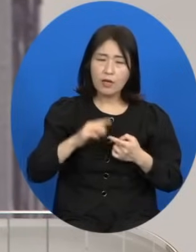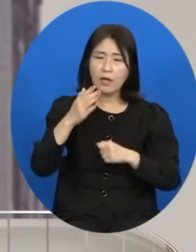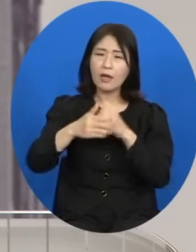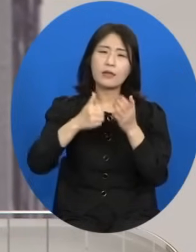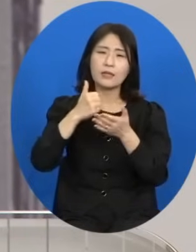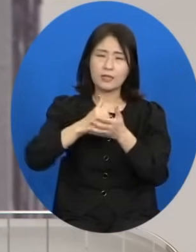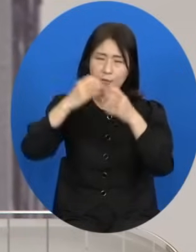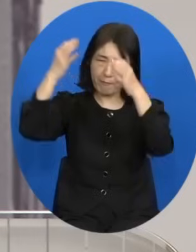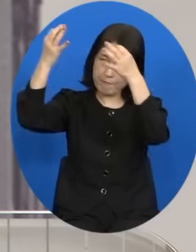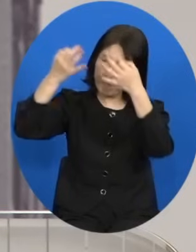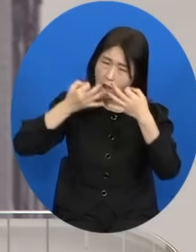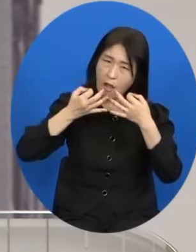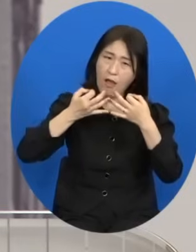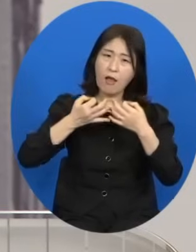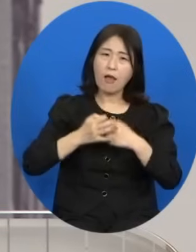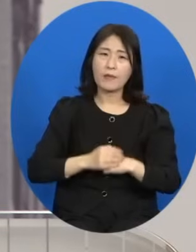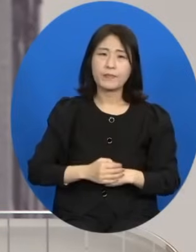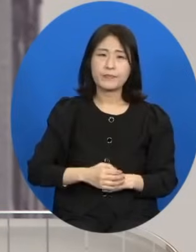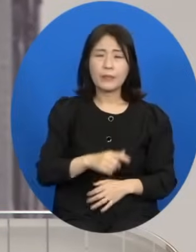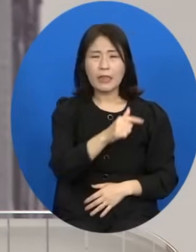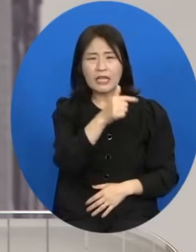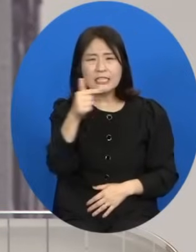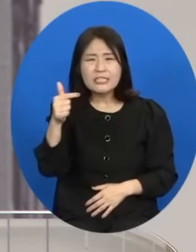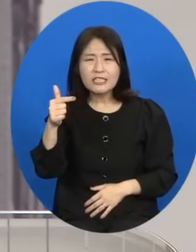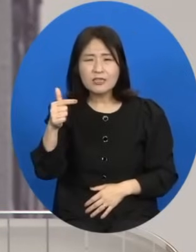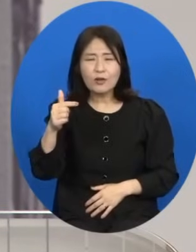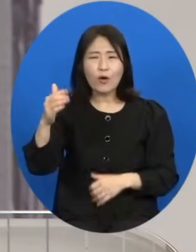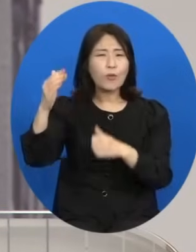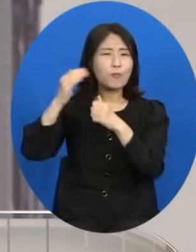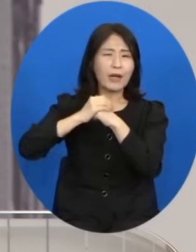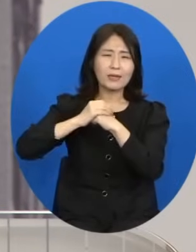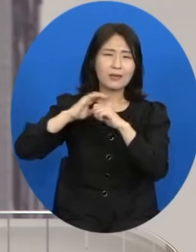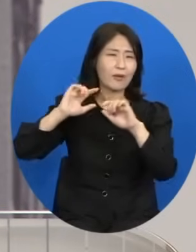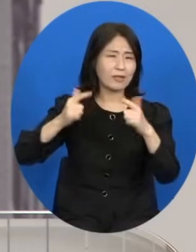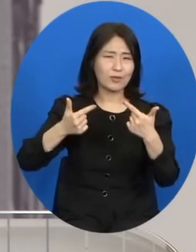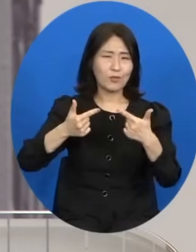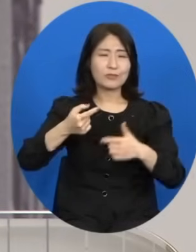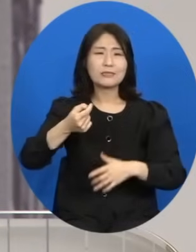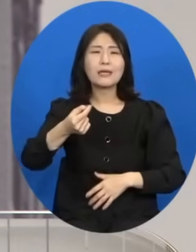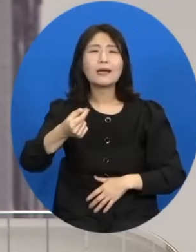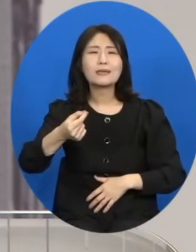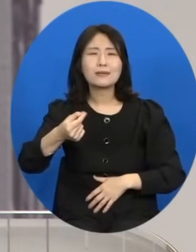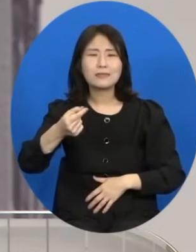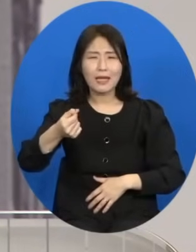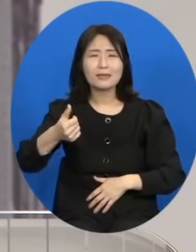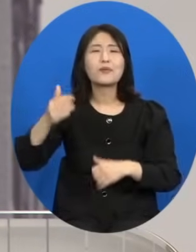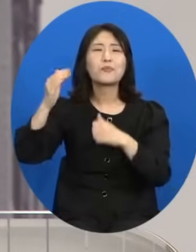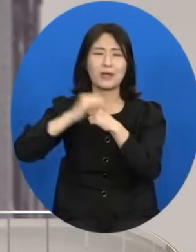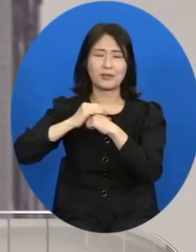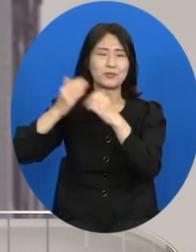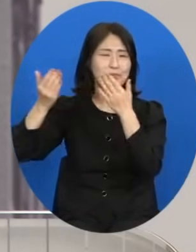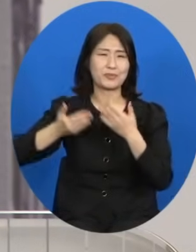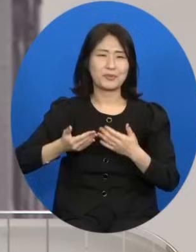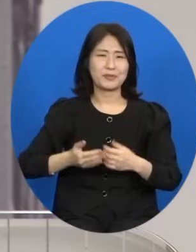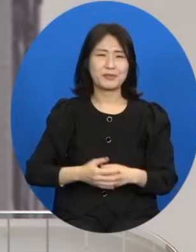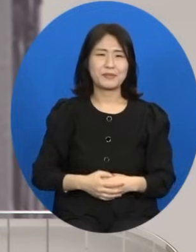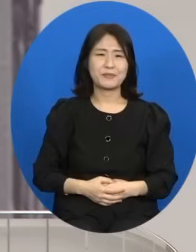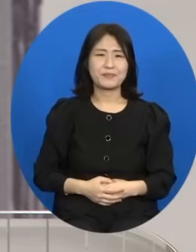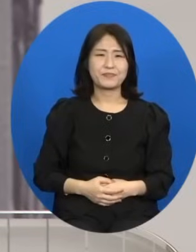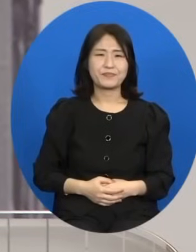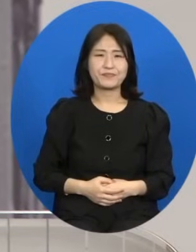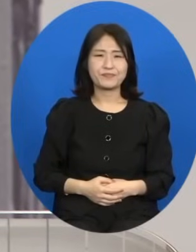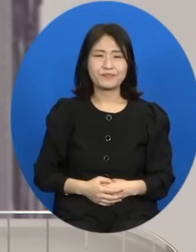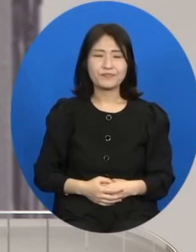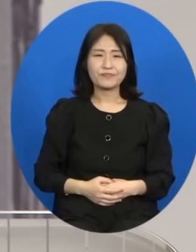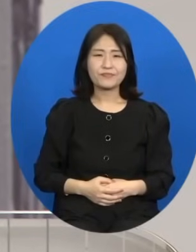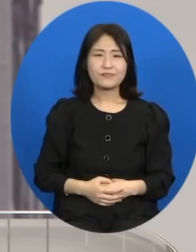우리에게 많은 뭐 큰 걸 맡긴게 아니야 아주 작은 일이라고 했어요 주님이 우리에게 뭐 지구를 돌려라 지구를 전시라 뭐 날씨를 추가해라 이런 걸